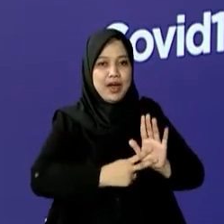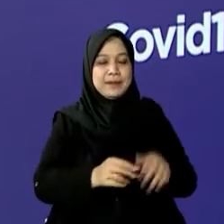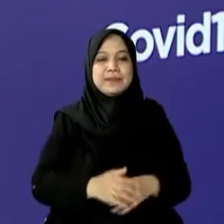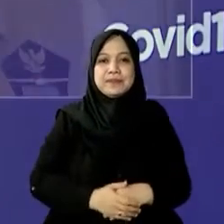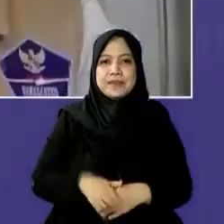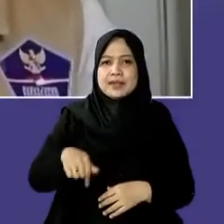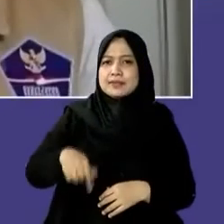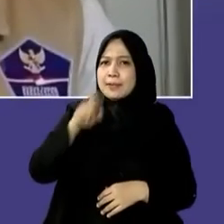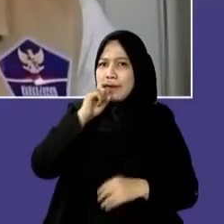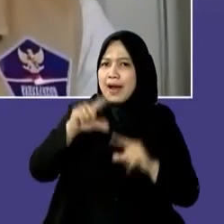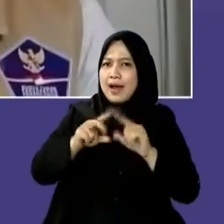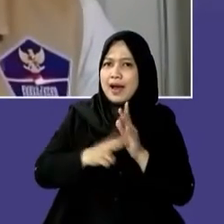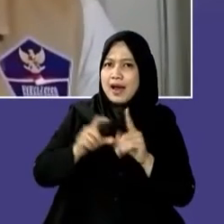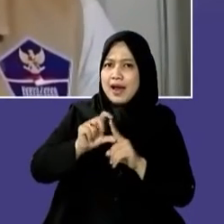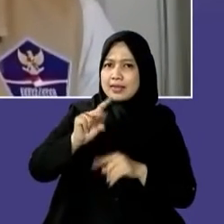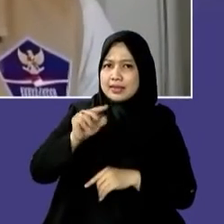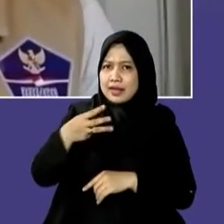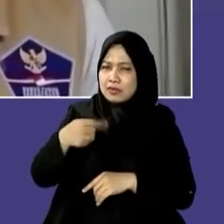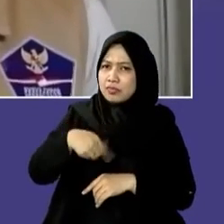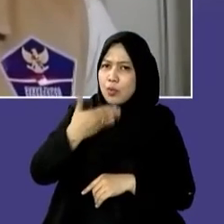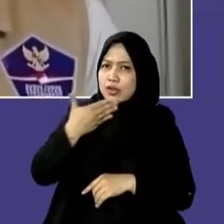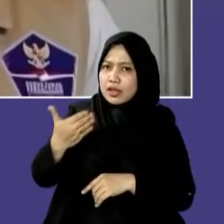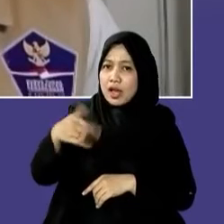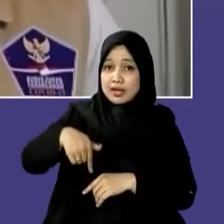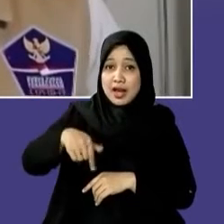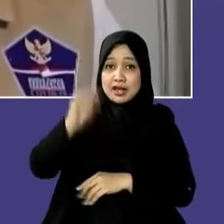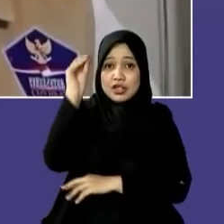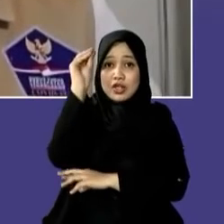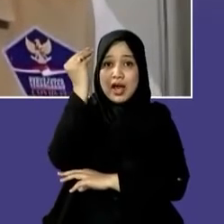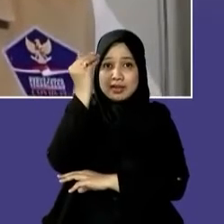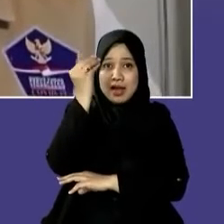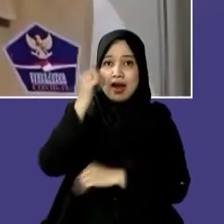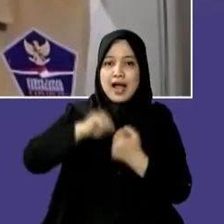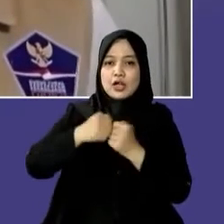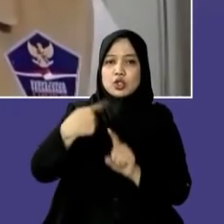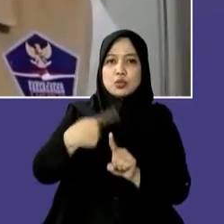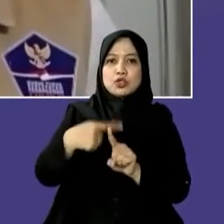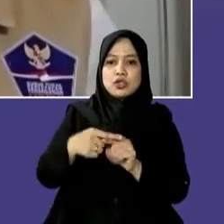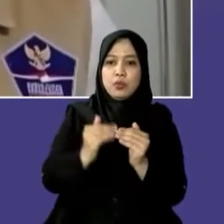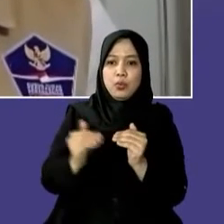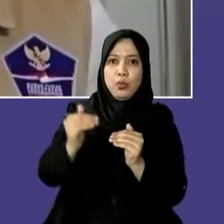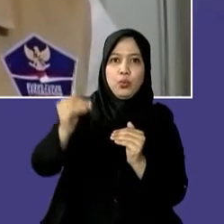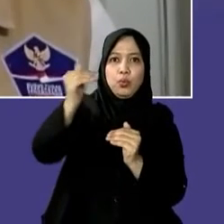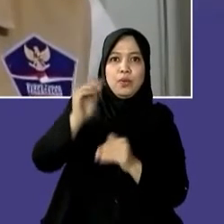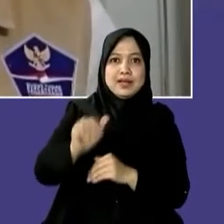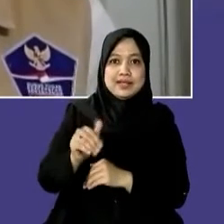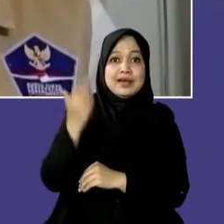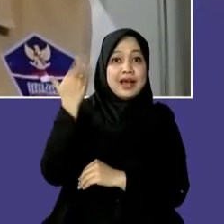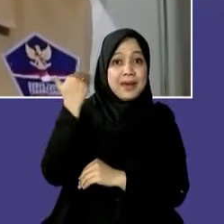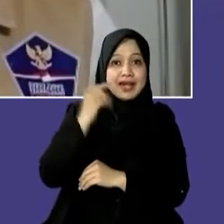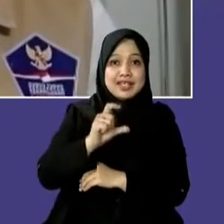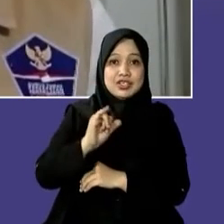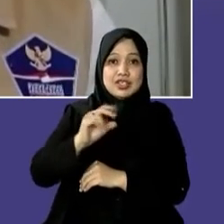semakin meningkatnya kasus positif di DKI Jakarta terutama Kemarin ada kasus positif yang terjadi di kawasan Ciracas